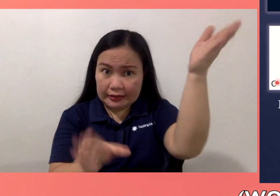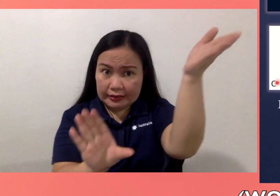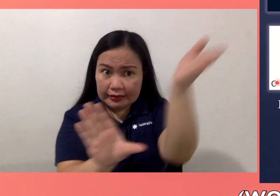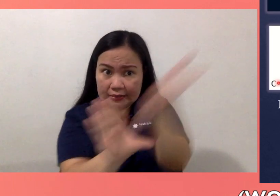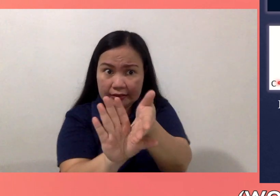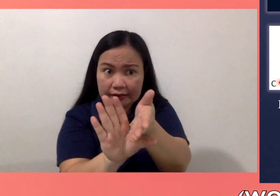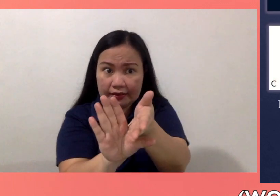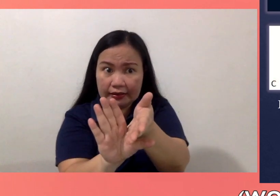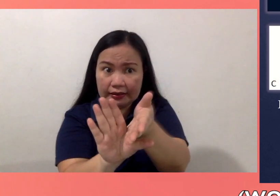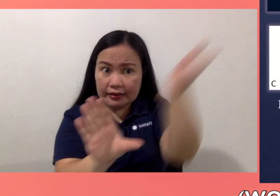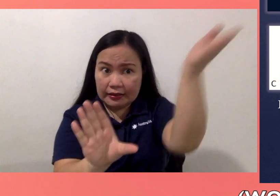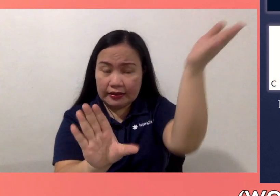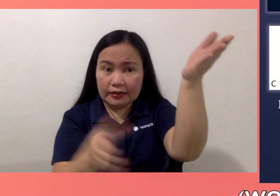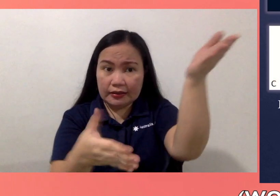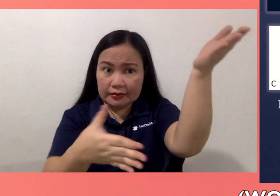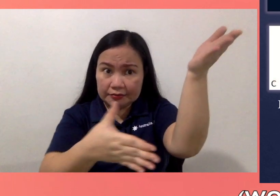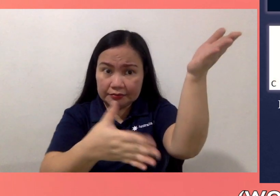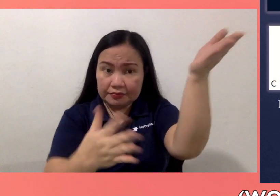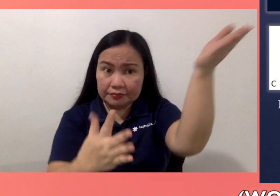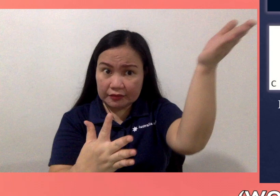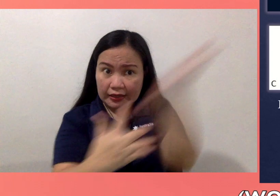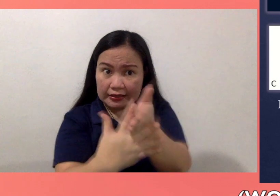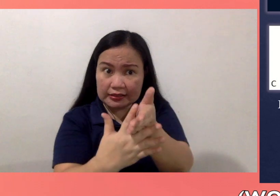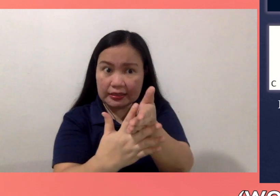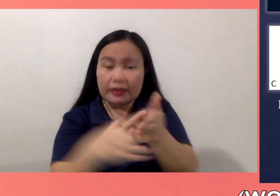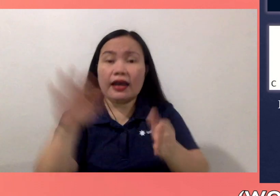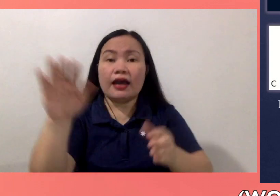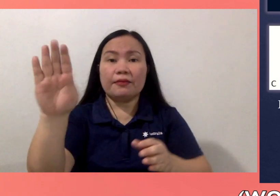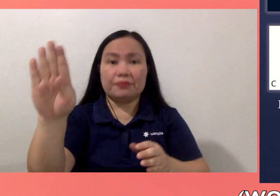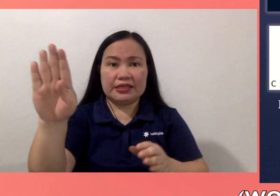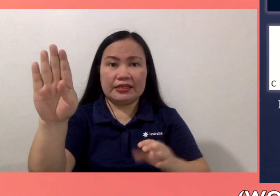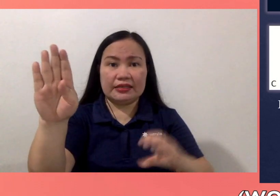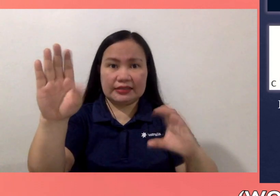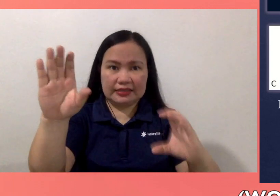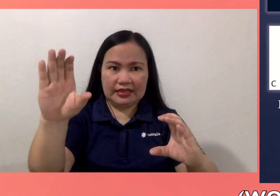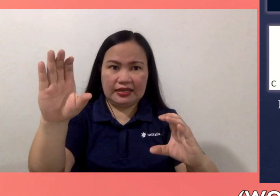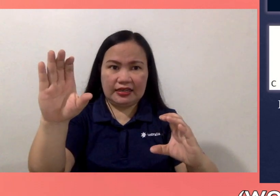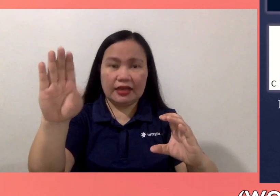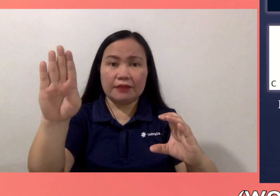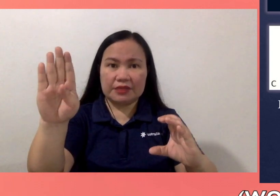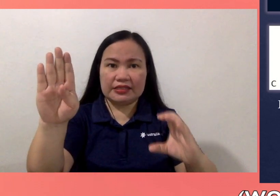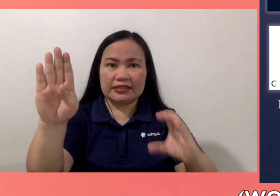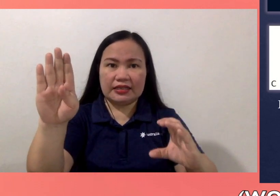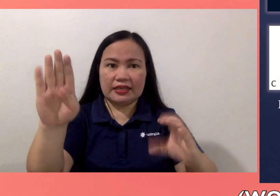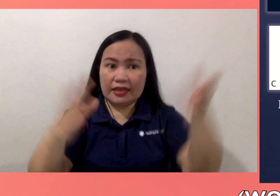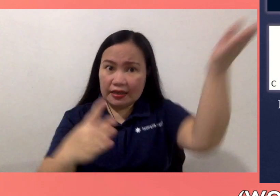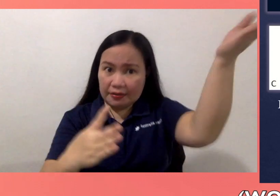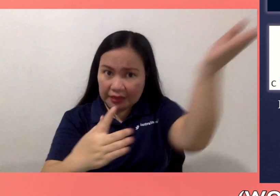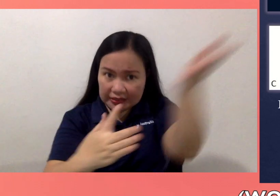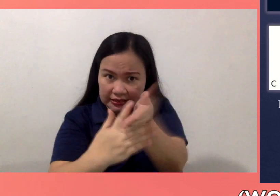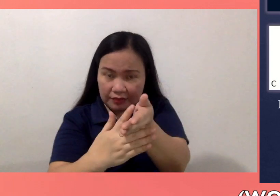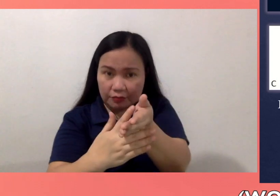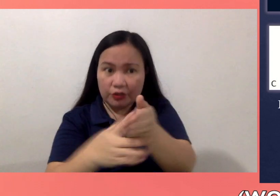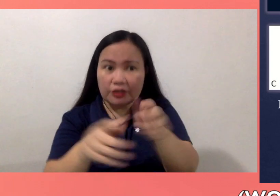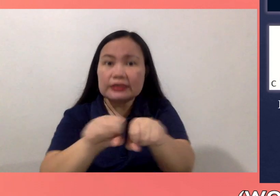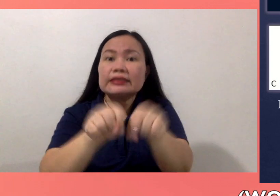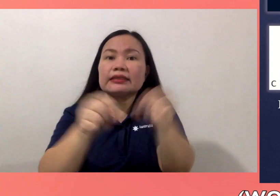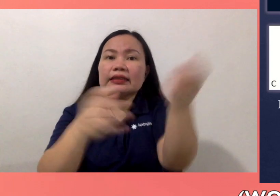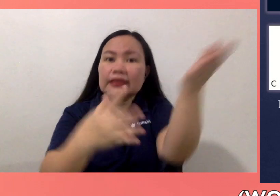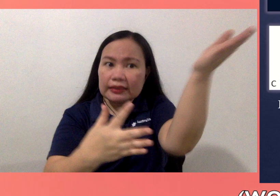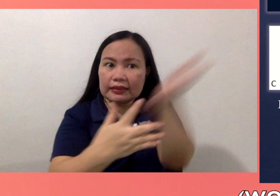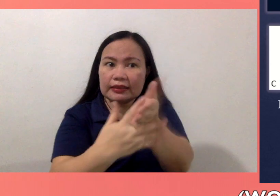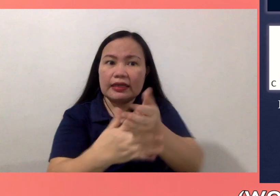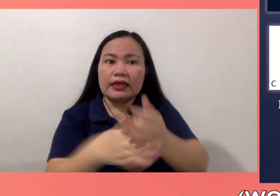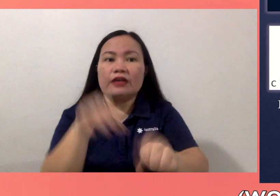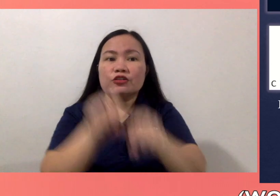BC. Okay, so again, yung diagonal AD natin bisects BC. So, therefore, we can say